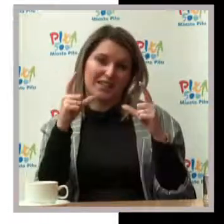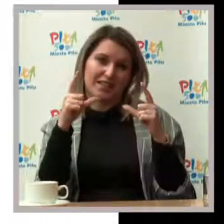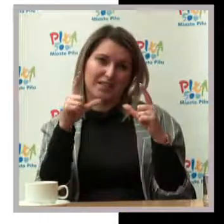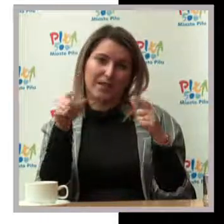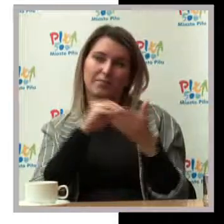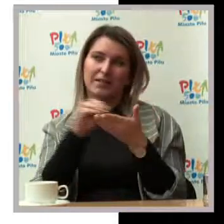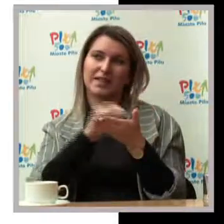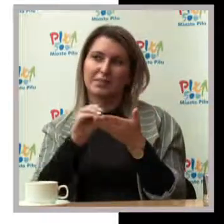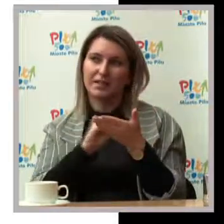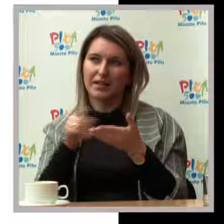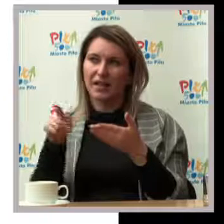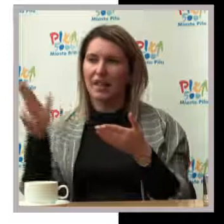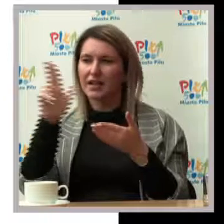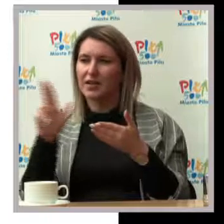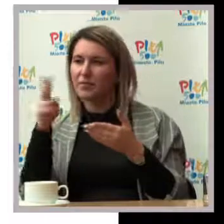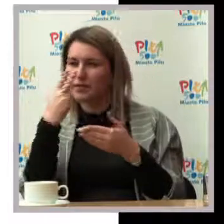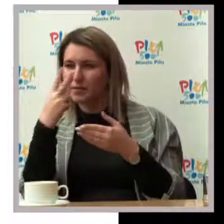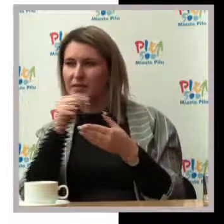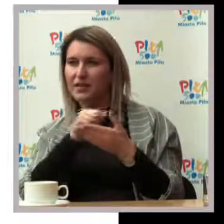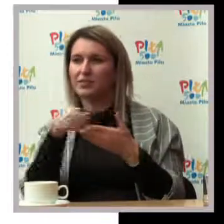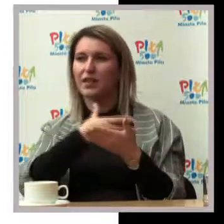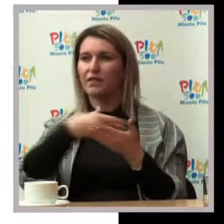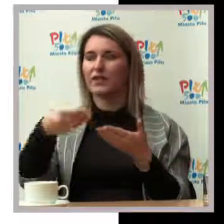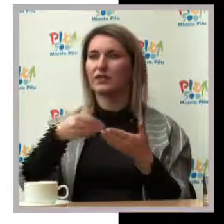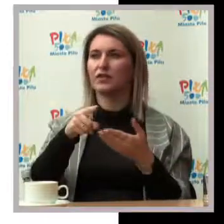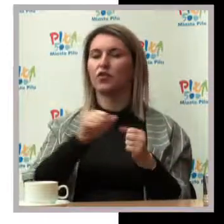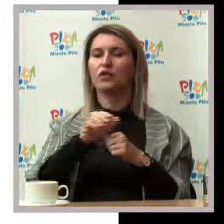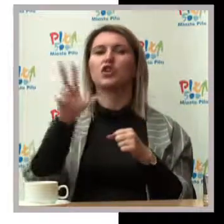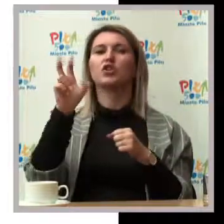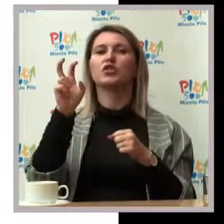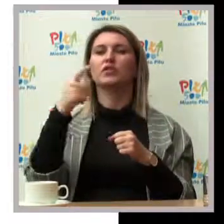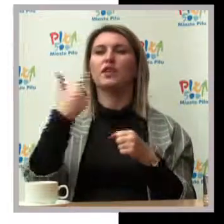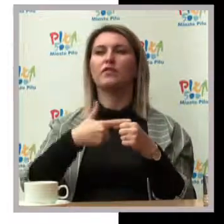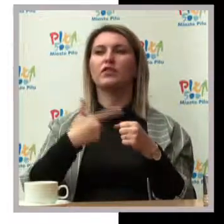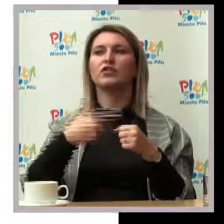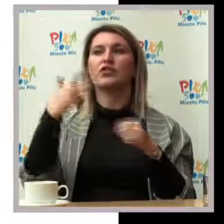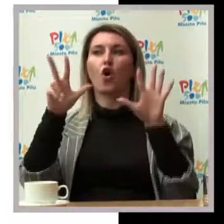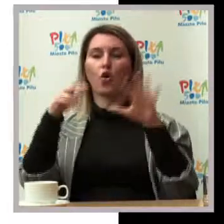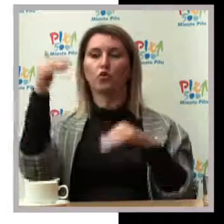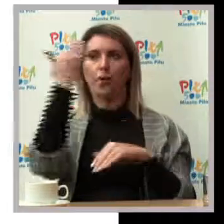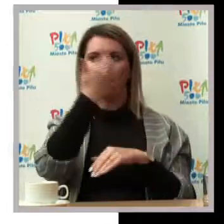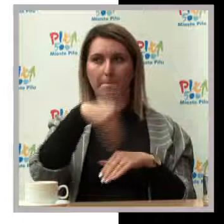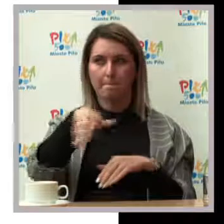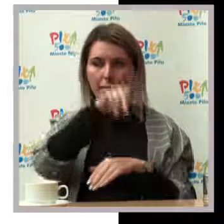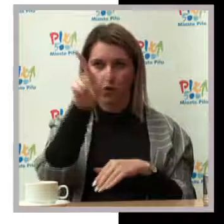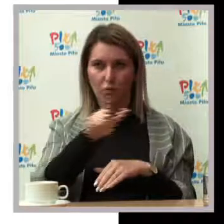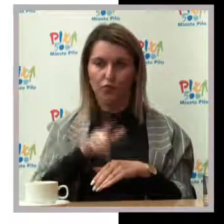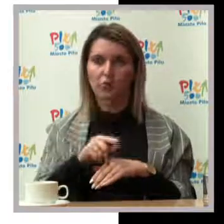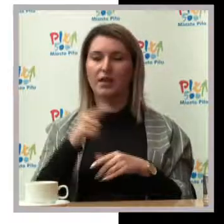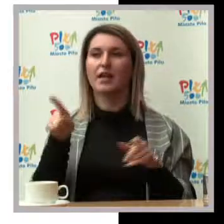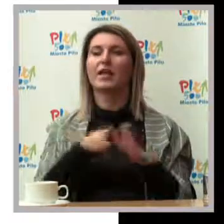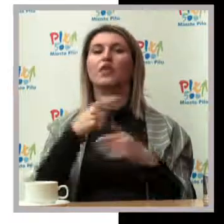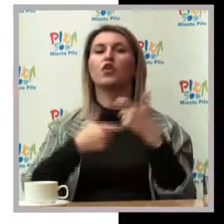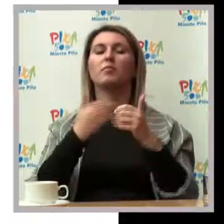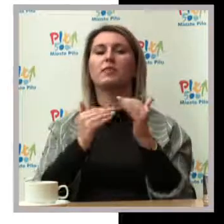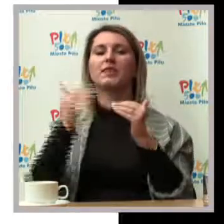slajdzie poziomu wydatków. Jest on na poziomie 328 milionów złotych. W związku z tym wypracowujemy nadwyżkę